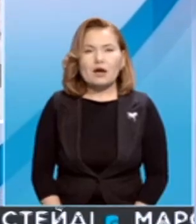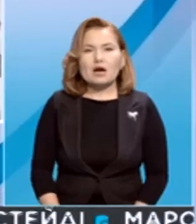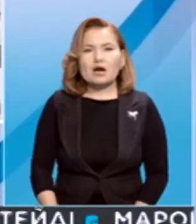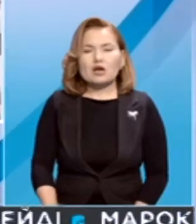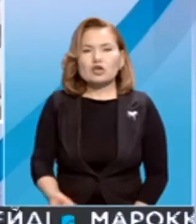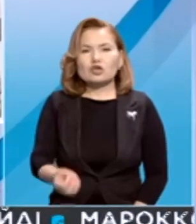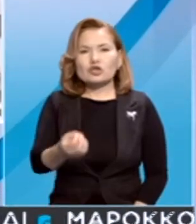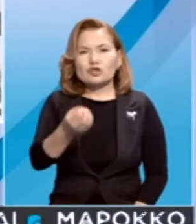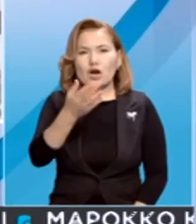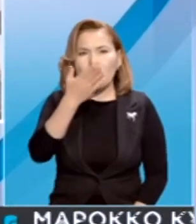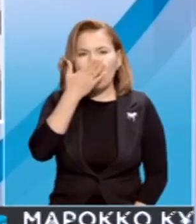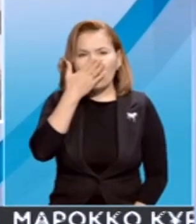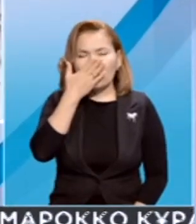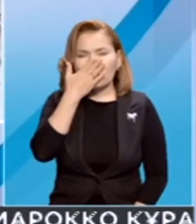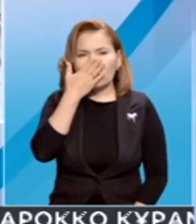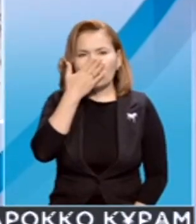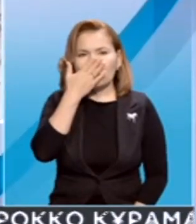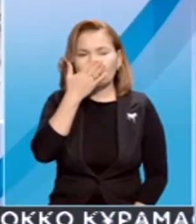кей әлем елдерінде